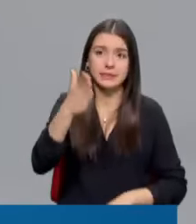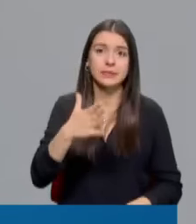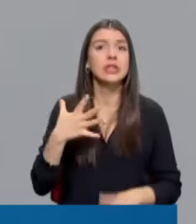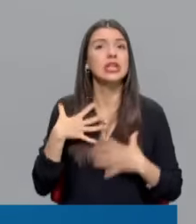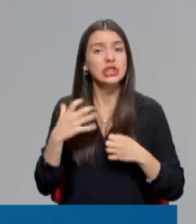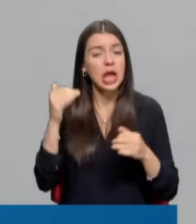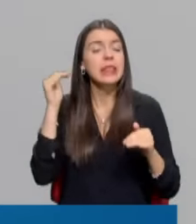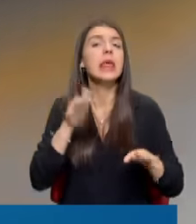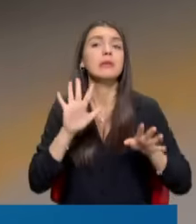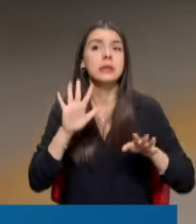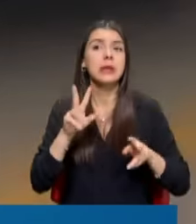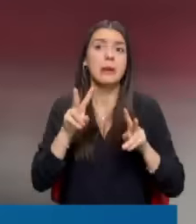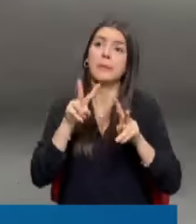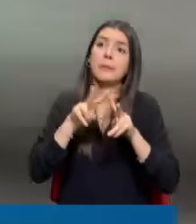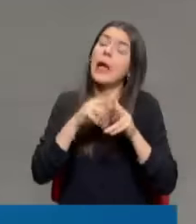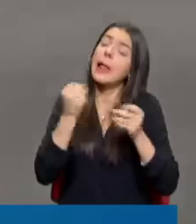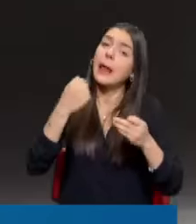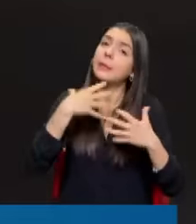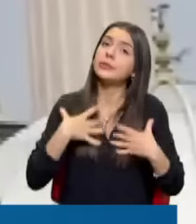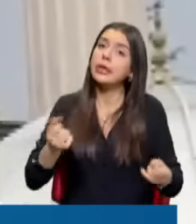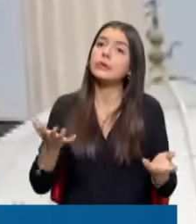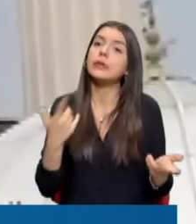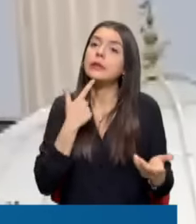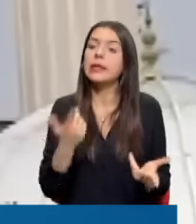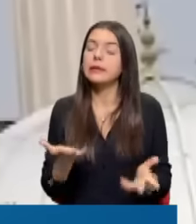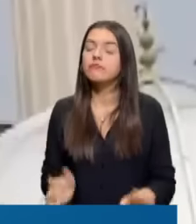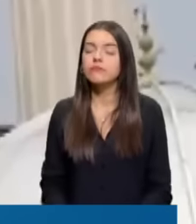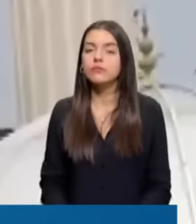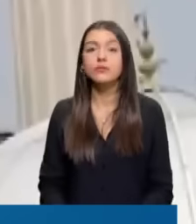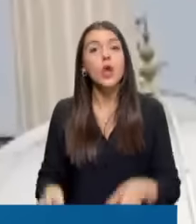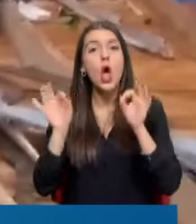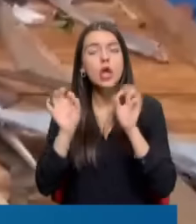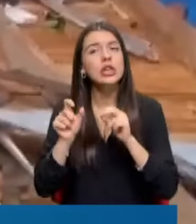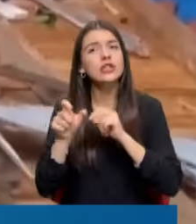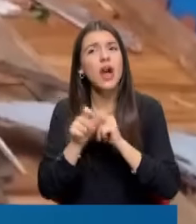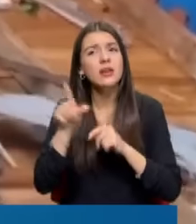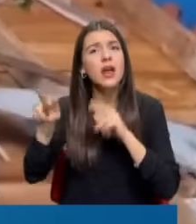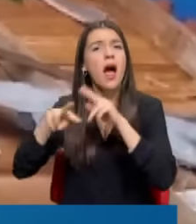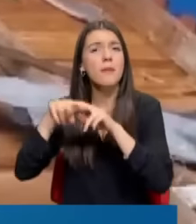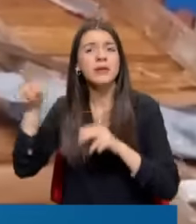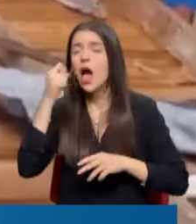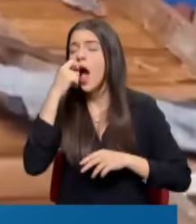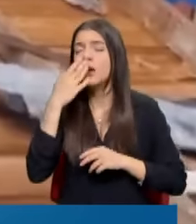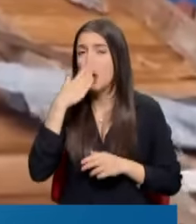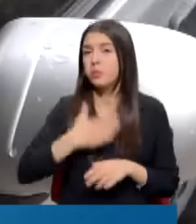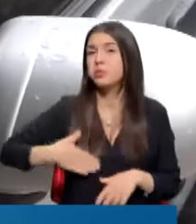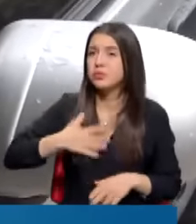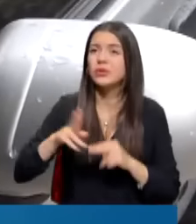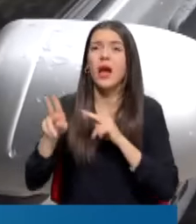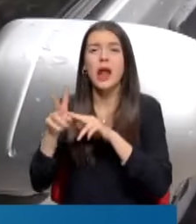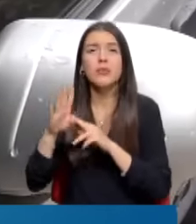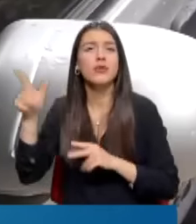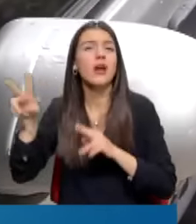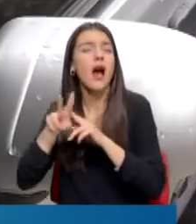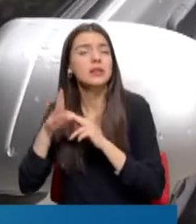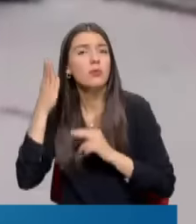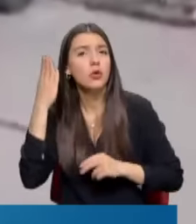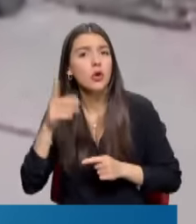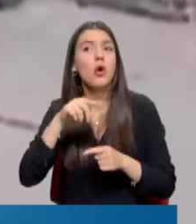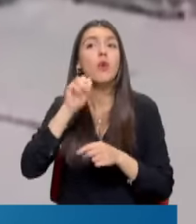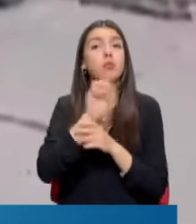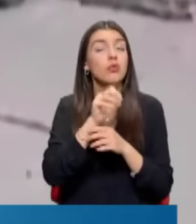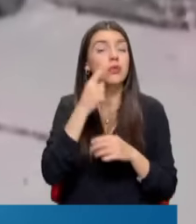ama gerçekten de yırttık yani. Özellikle Çankırı, Amasya, Ankara, Bursa, Karabük, Kastamonu, Konya, Muğla